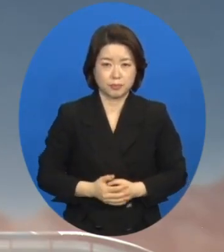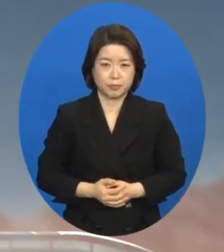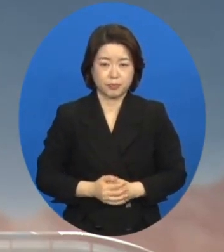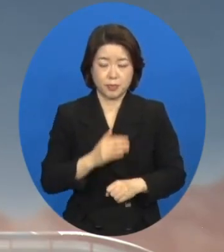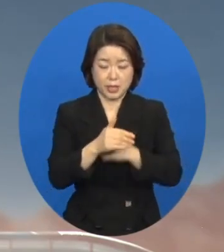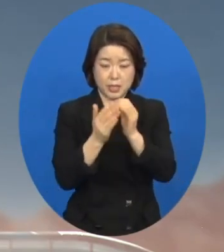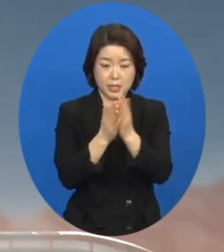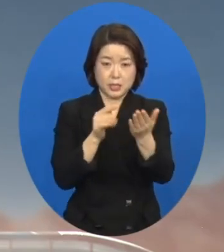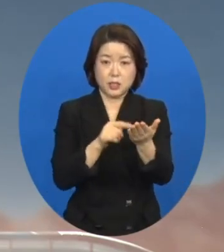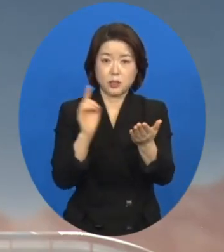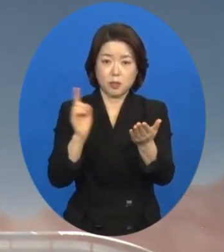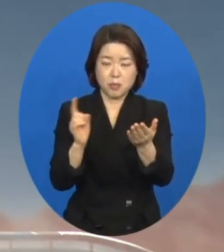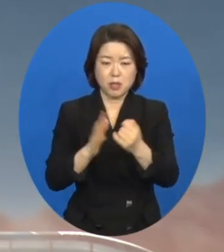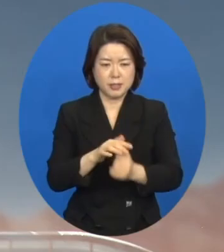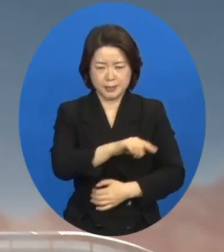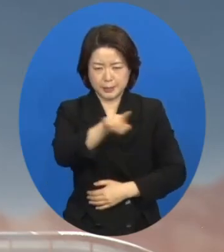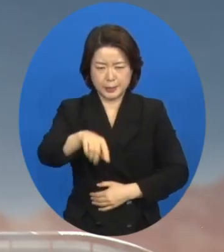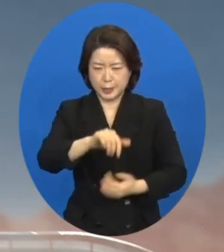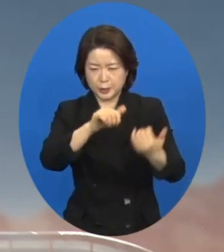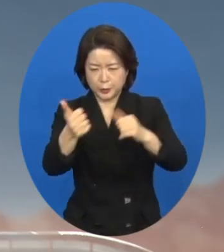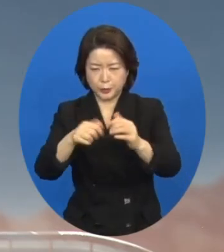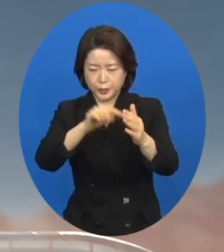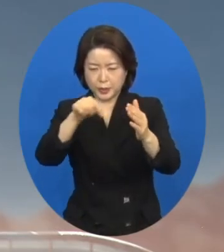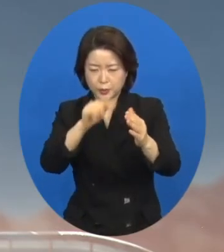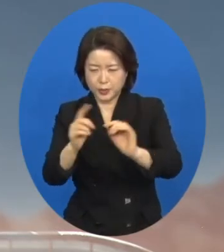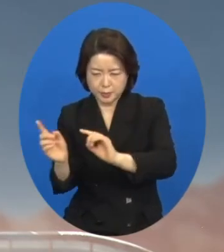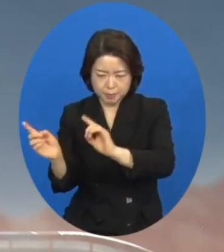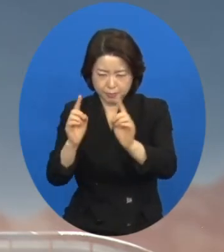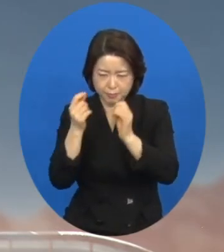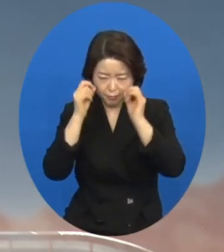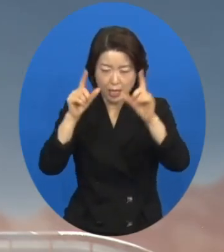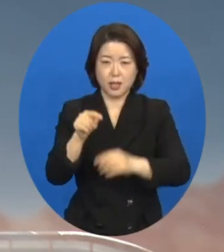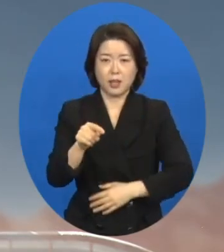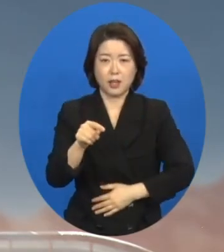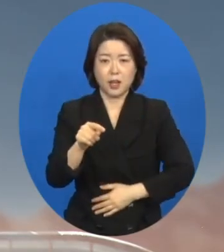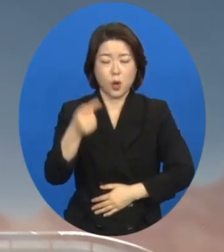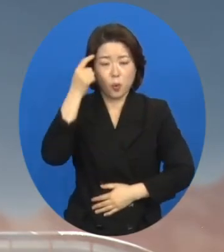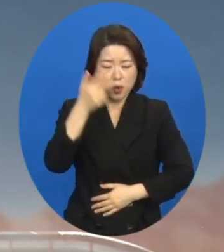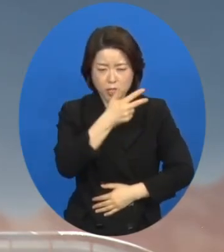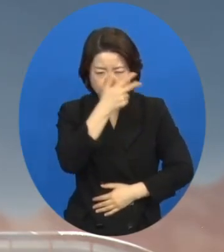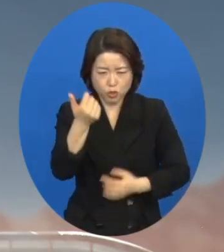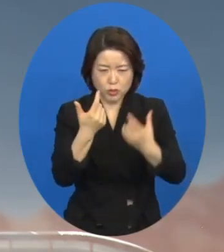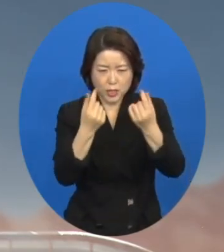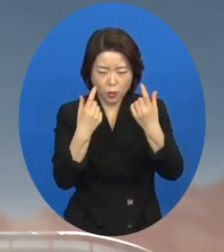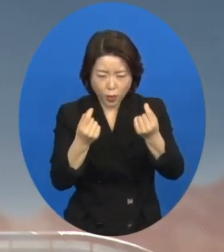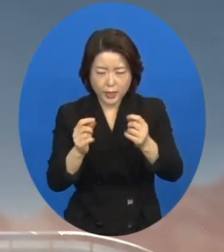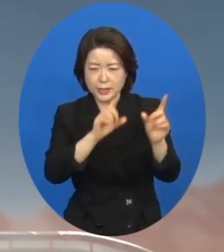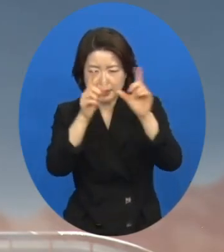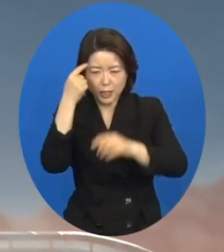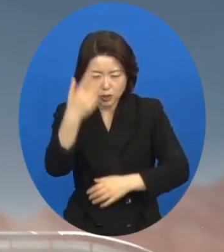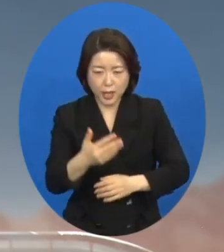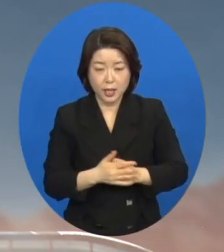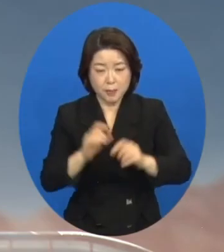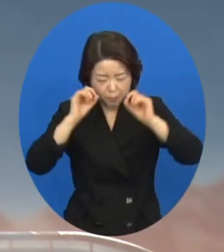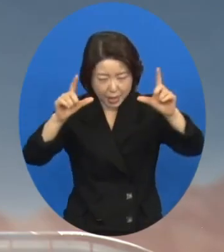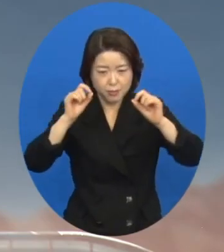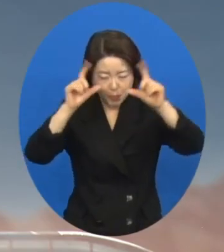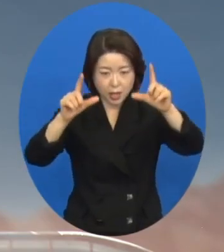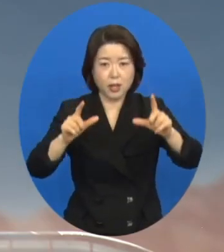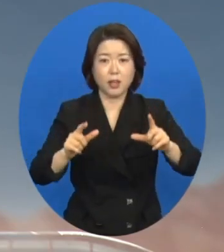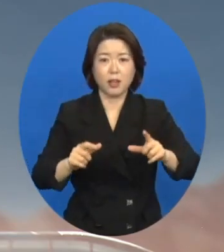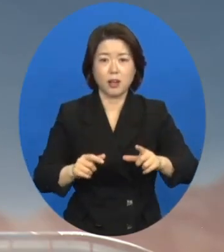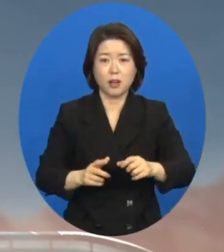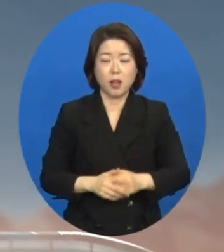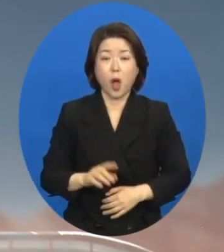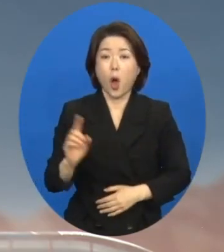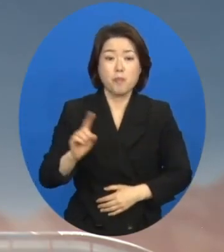성경이 뭐라고 합니까? 너희는 죽은 자 가운데서 깨어나라고. 왜 죽은 자들 같이 살아가냐 이거예요. 깨어나라고, 이거예요. 깨어나라고.